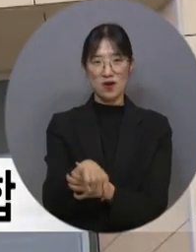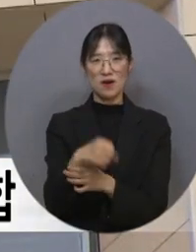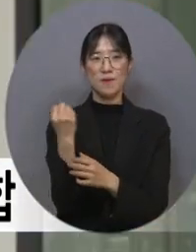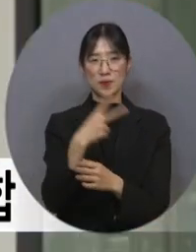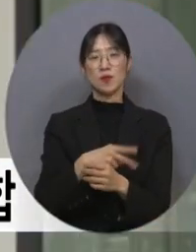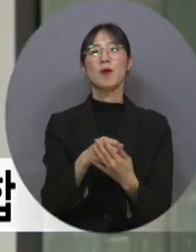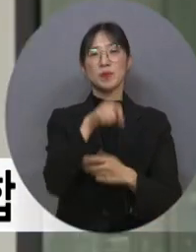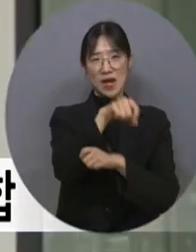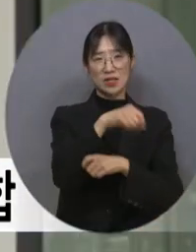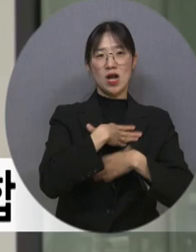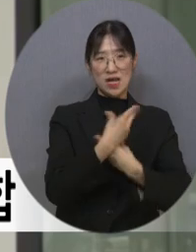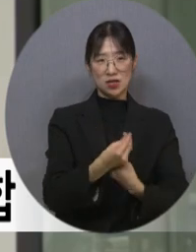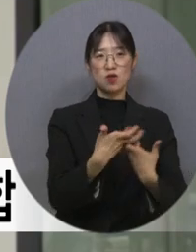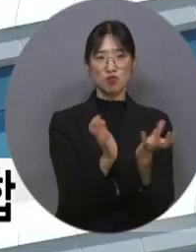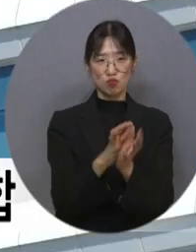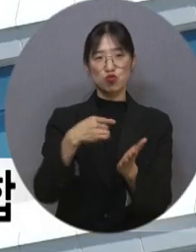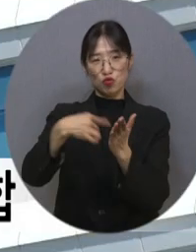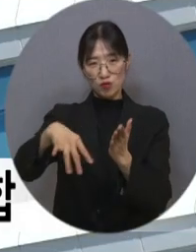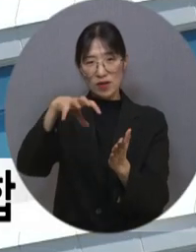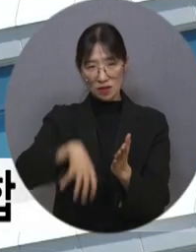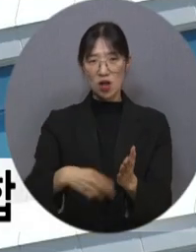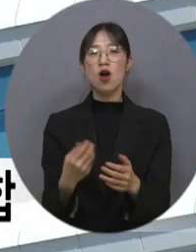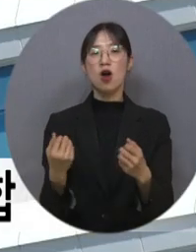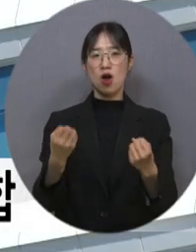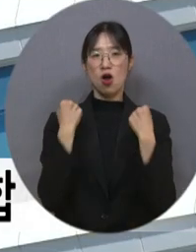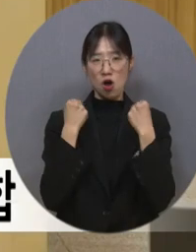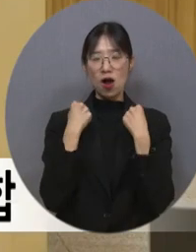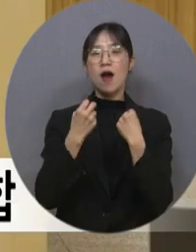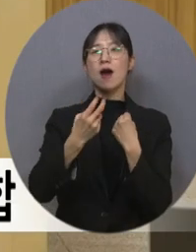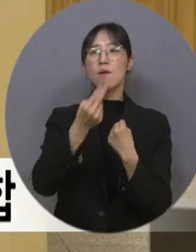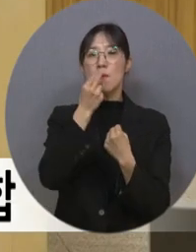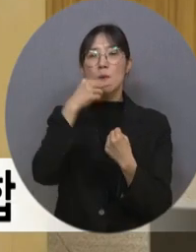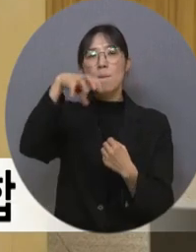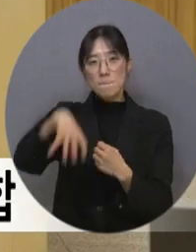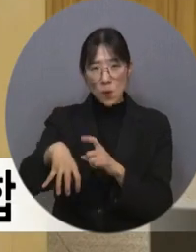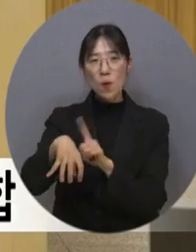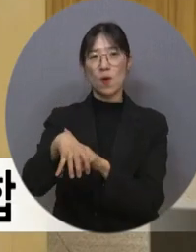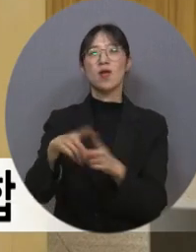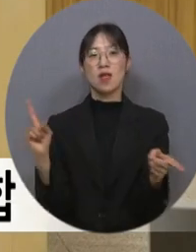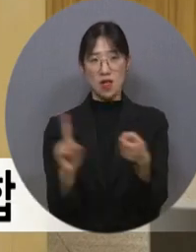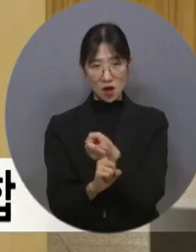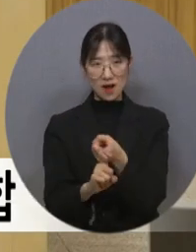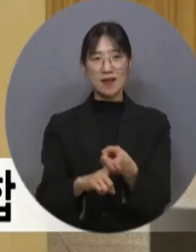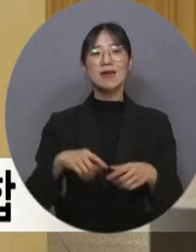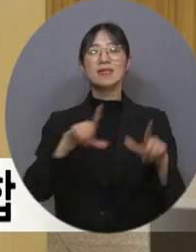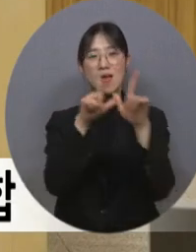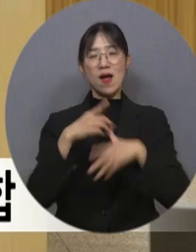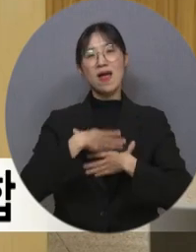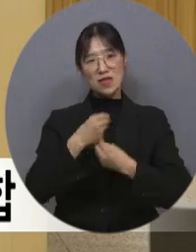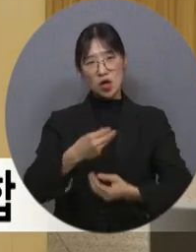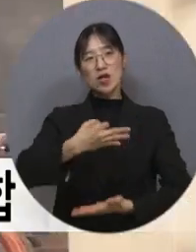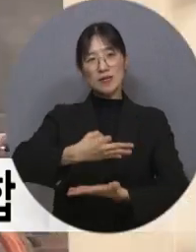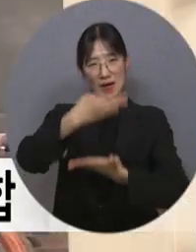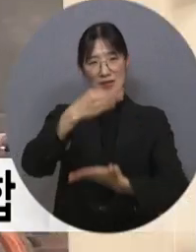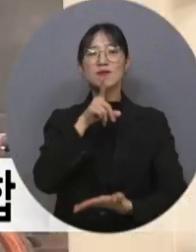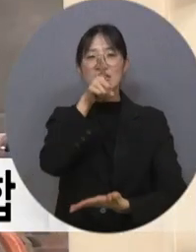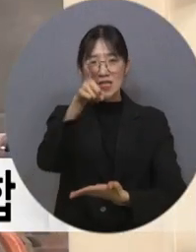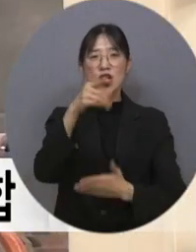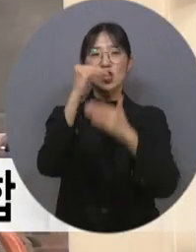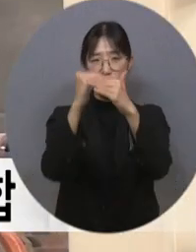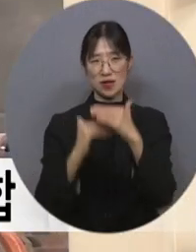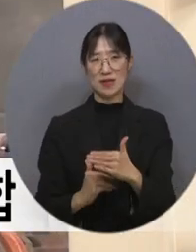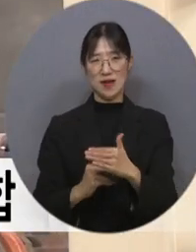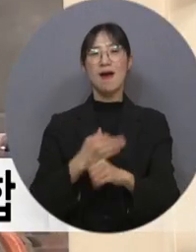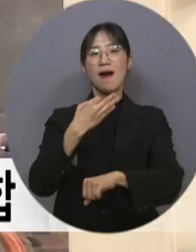행정안전부와 국세청, 국민건강보험공단과 연계해 생활안정자금 신청 절차를 간소화합니다.